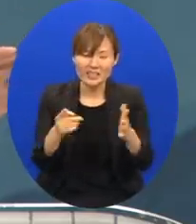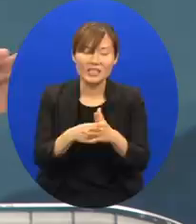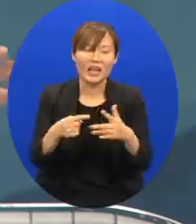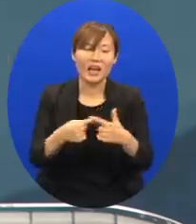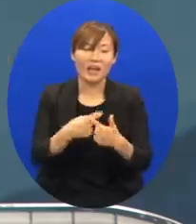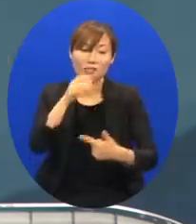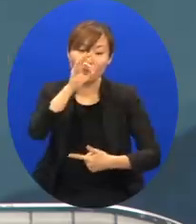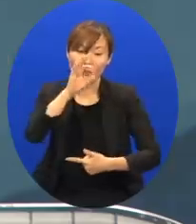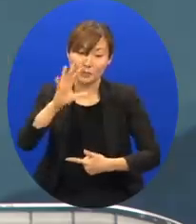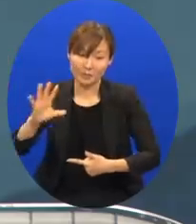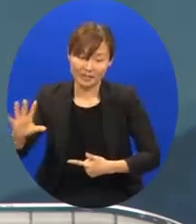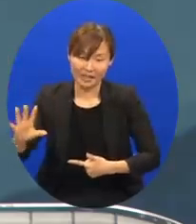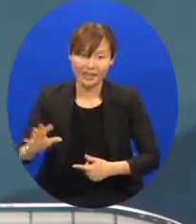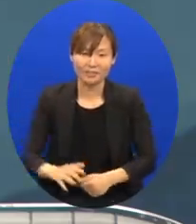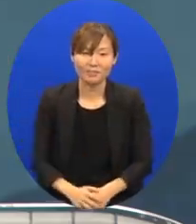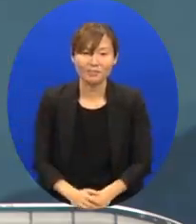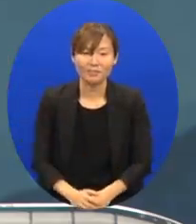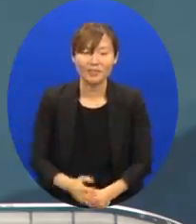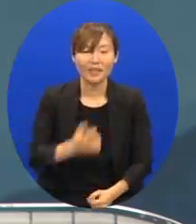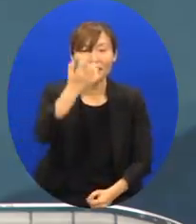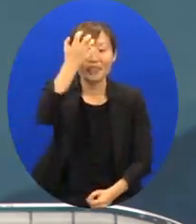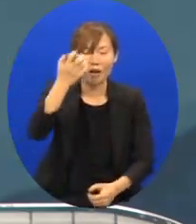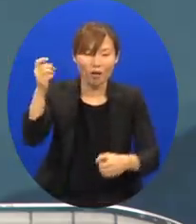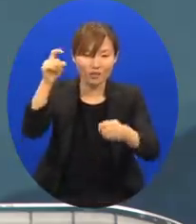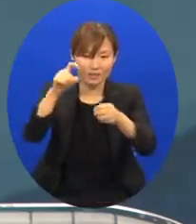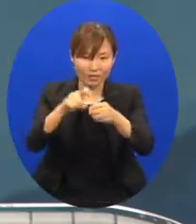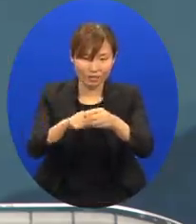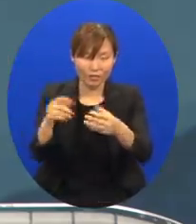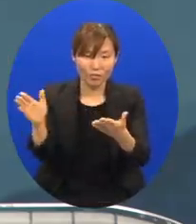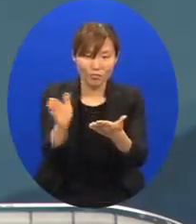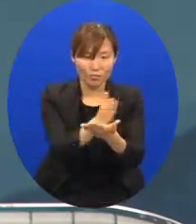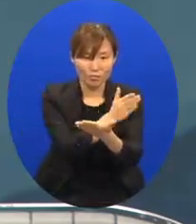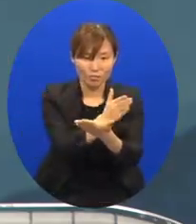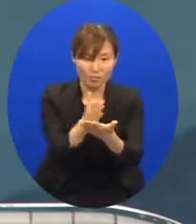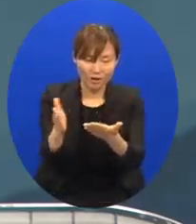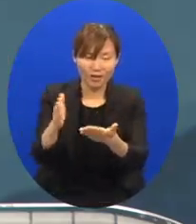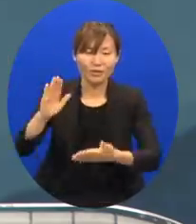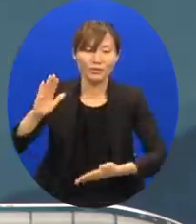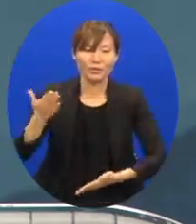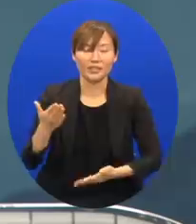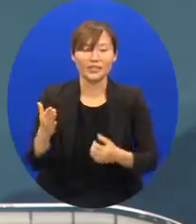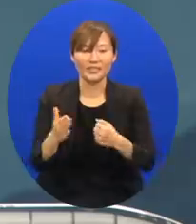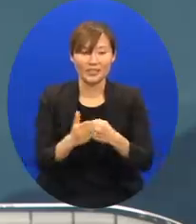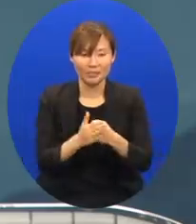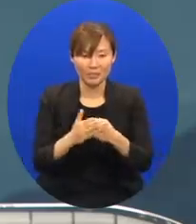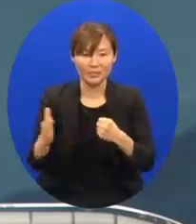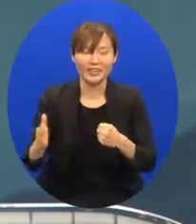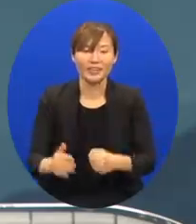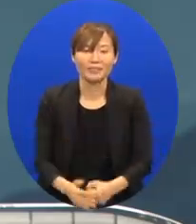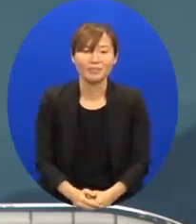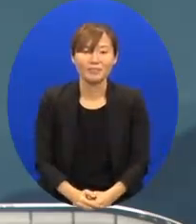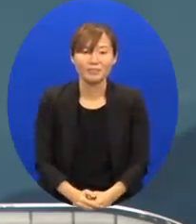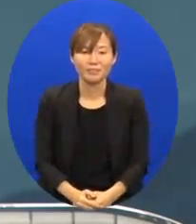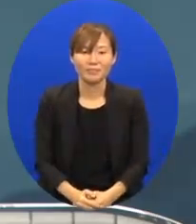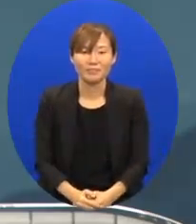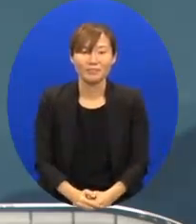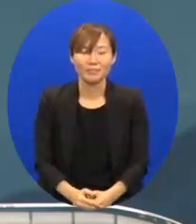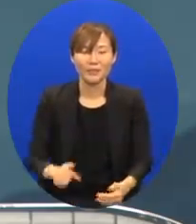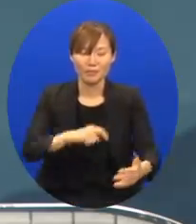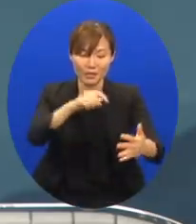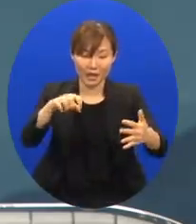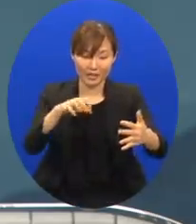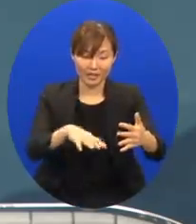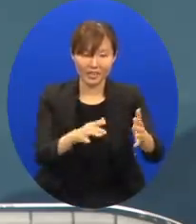없습니다 이런 일들은 영적으로 만 분 * 되기 때문입니다 여러분 우리 안에 예수님이